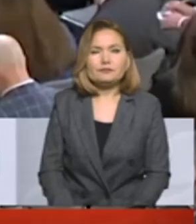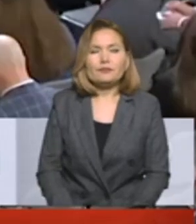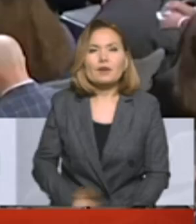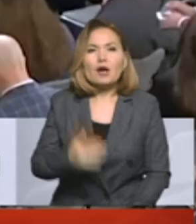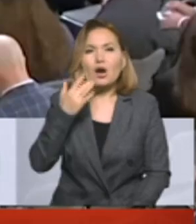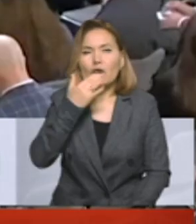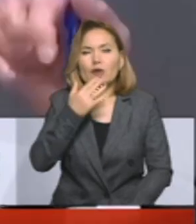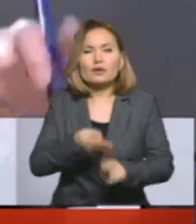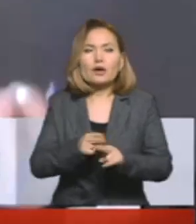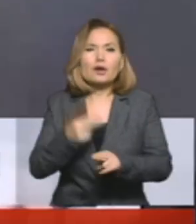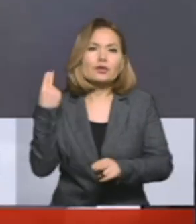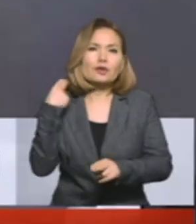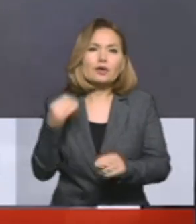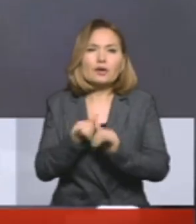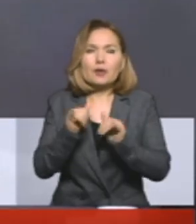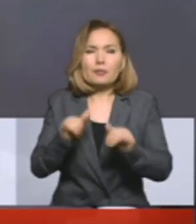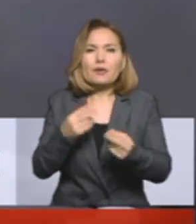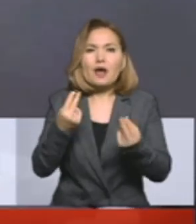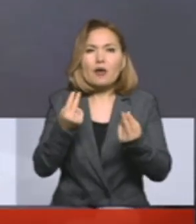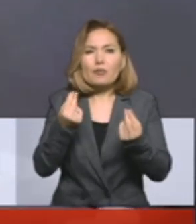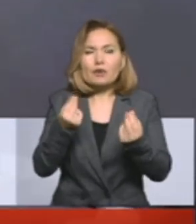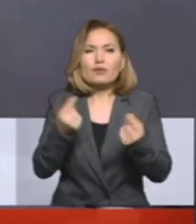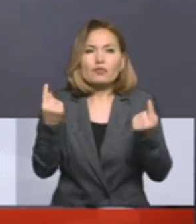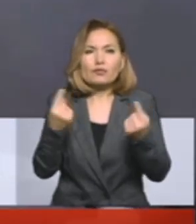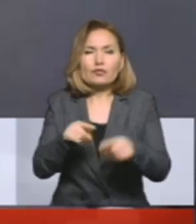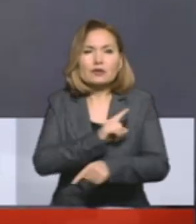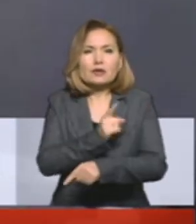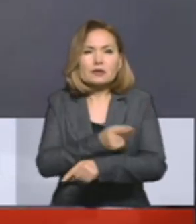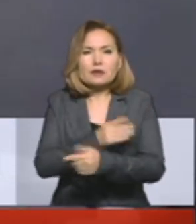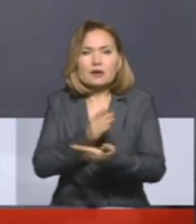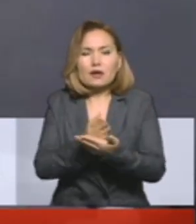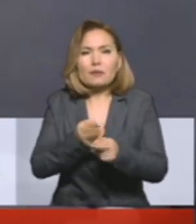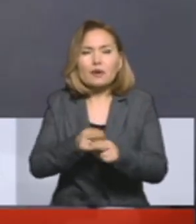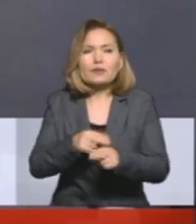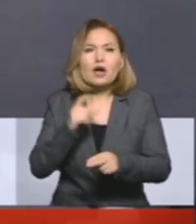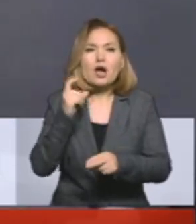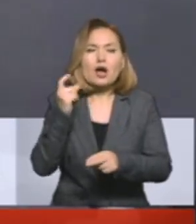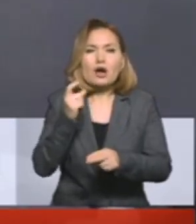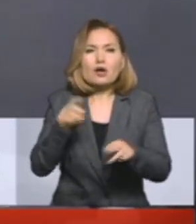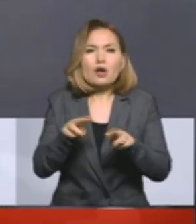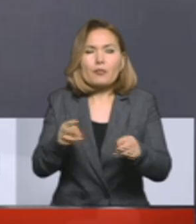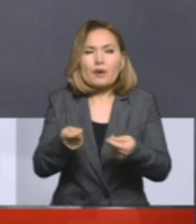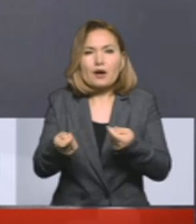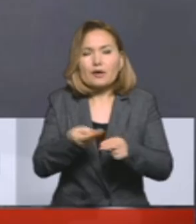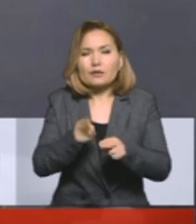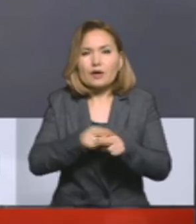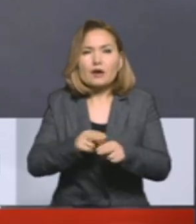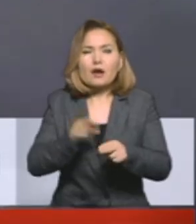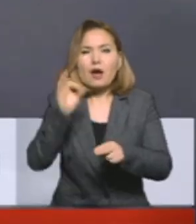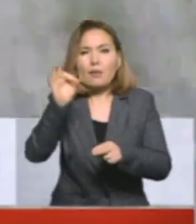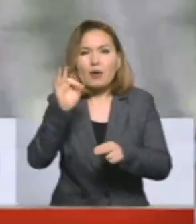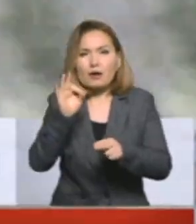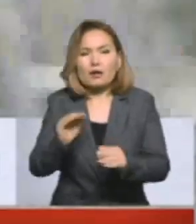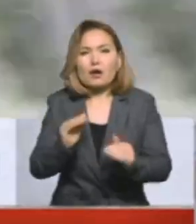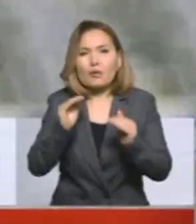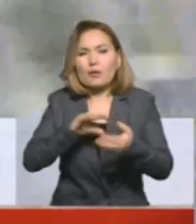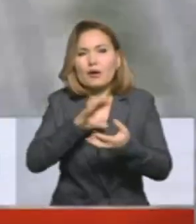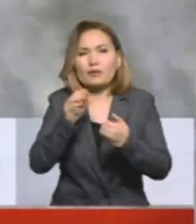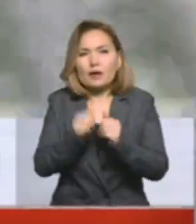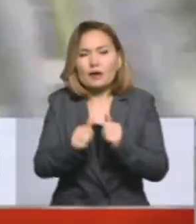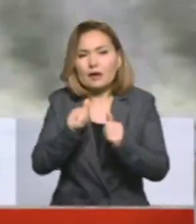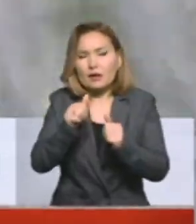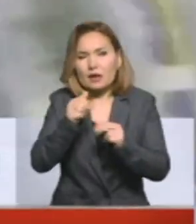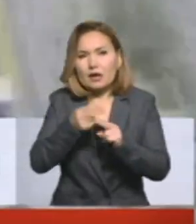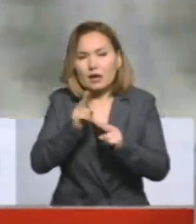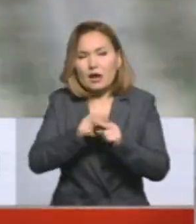ұлттық берешектің тоқтаусыз өсуі бюджетке үлкен салмақ салып жатыр. Себебі үкімет қарыз берушілердің тек пайыздық үстемесін төлеу үшін күн сайын 2